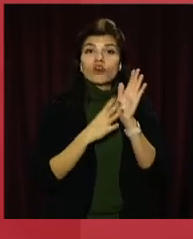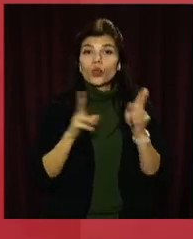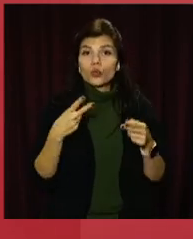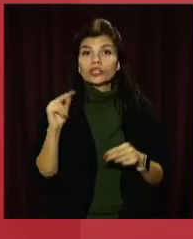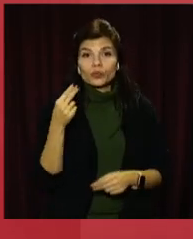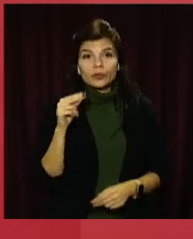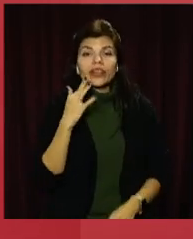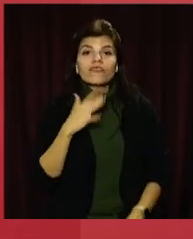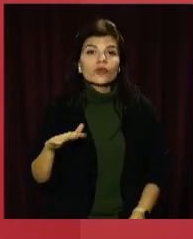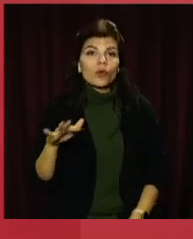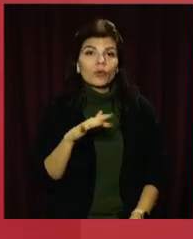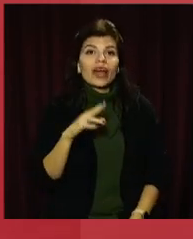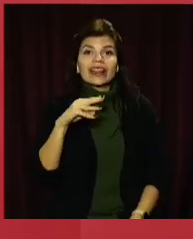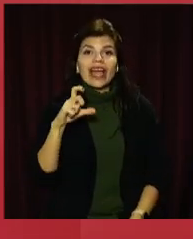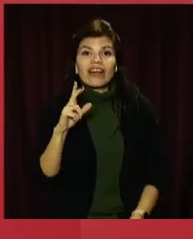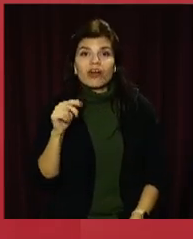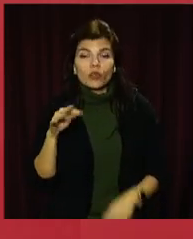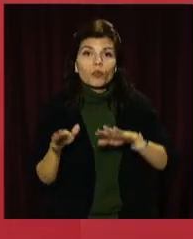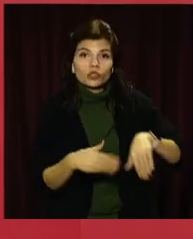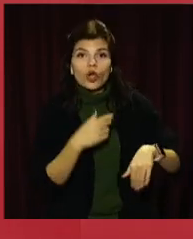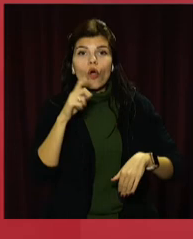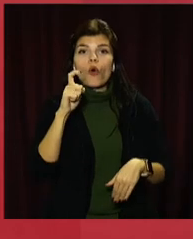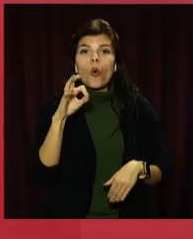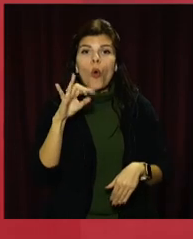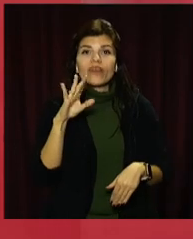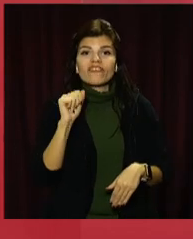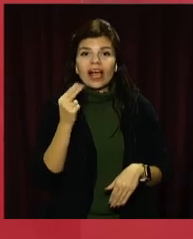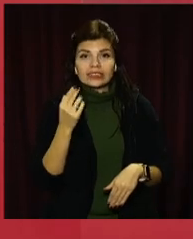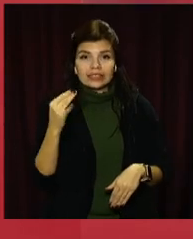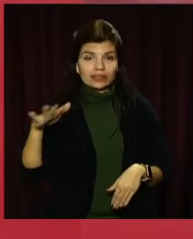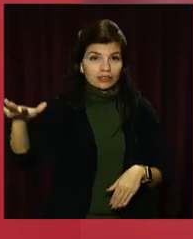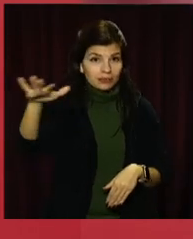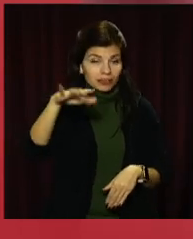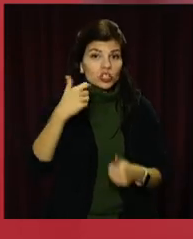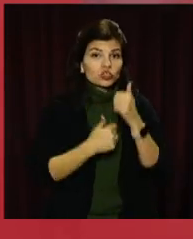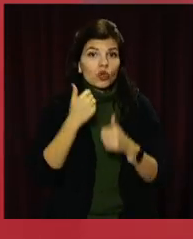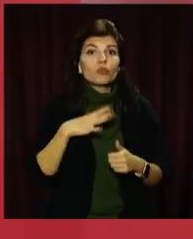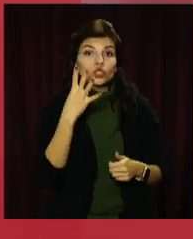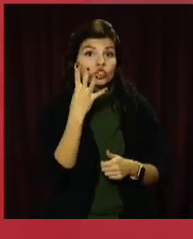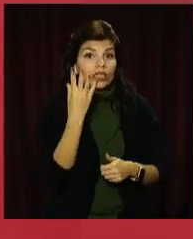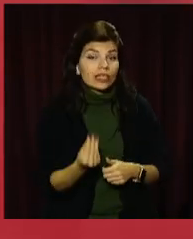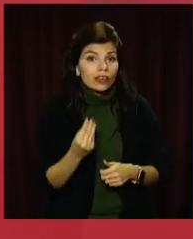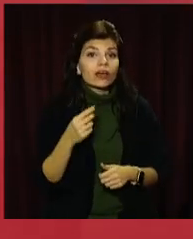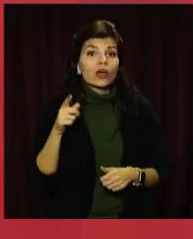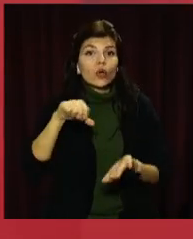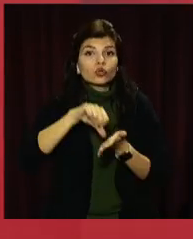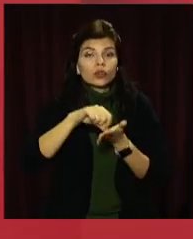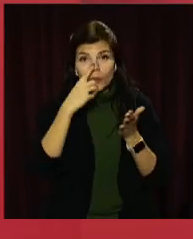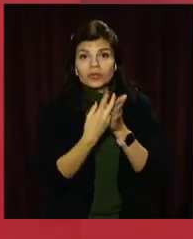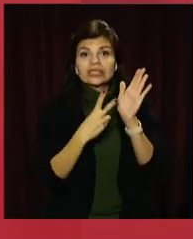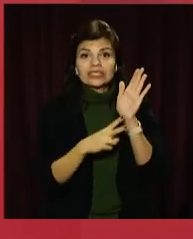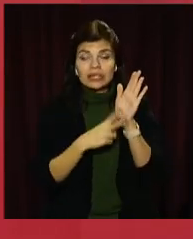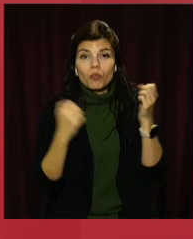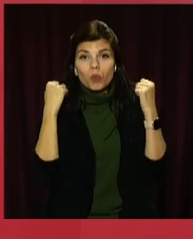клубний чемпіонат Європи – тхеквондо пройшов у хорватському Загребі. Змагання тривали 4 дні. Участь у них взяли понад